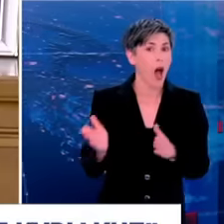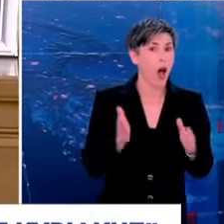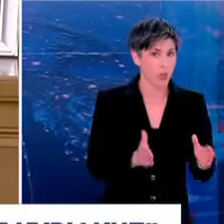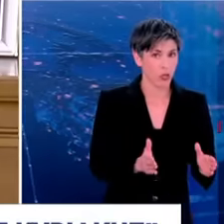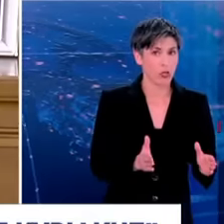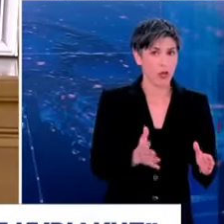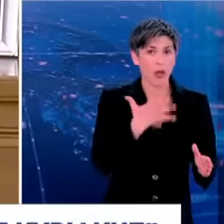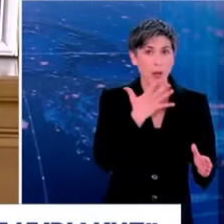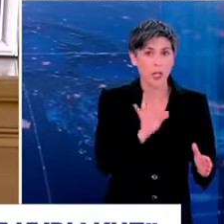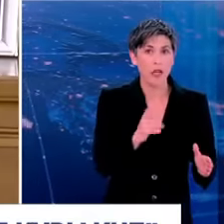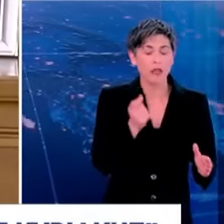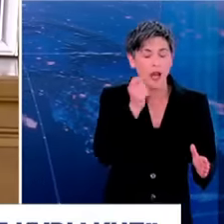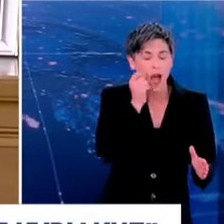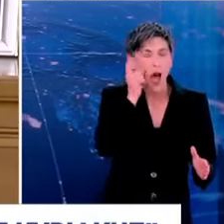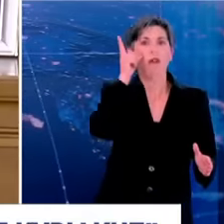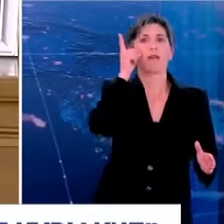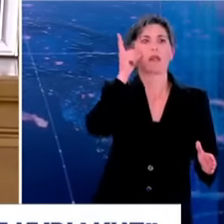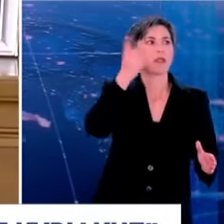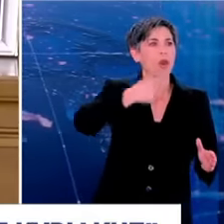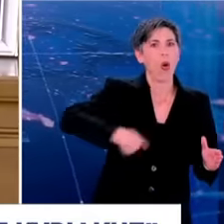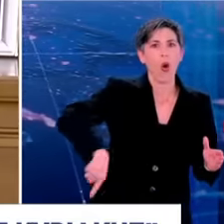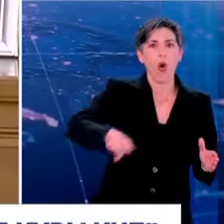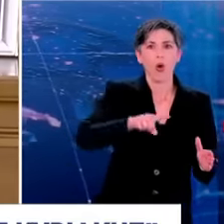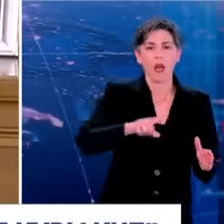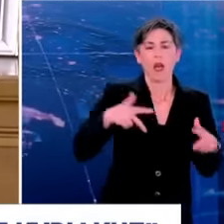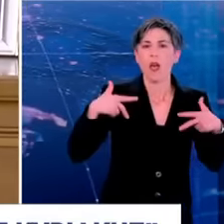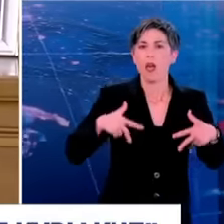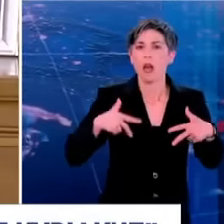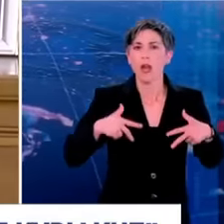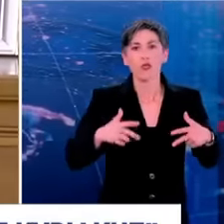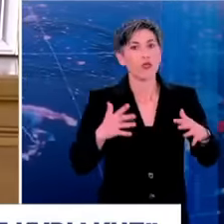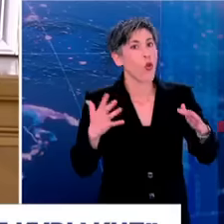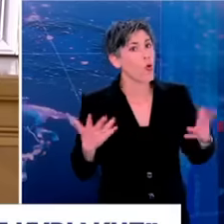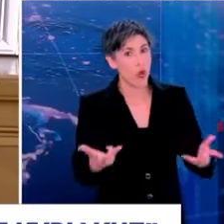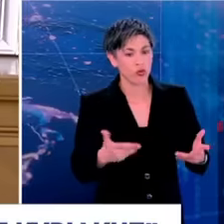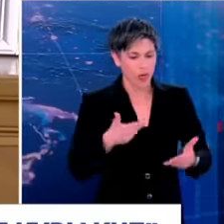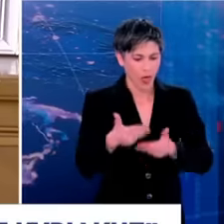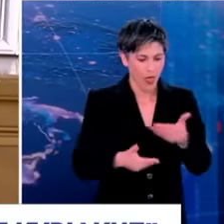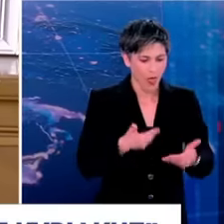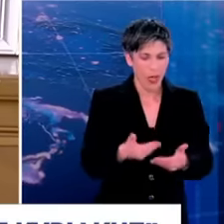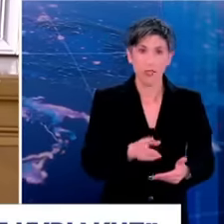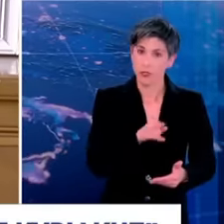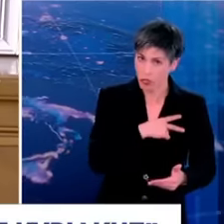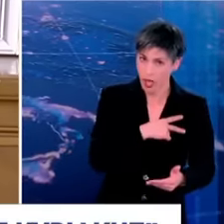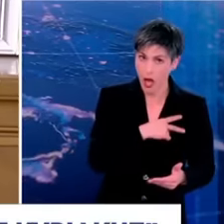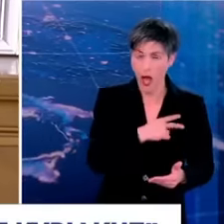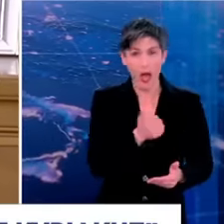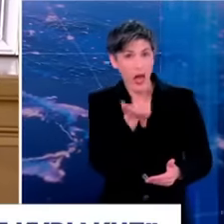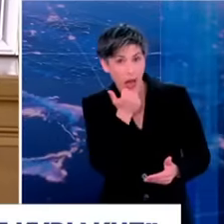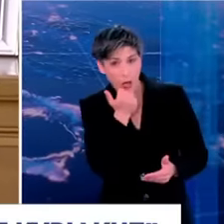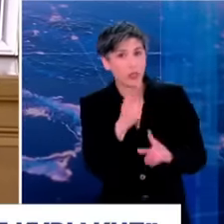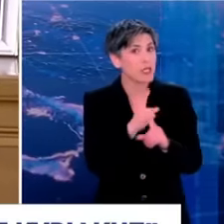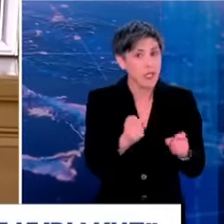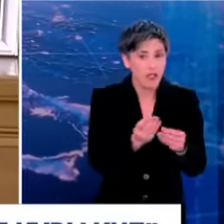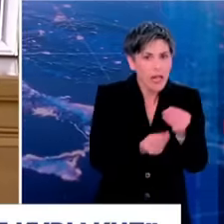μεγάλης αφύπνισης για όλους. Για το κράτος, για το πώς θα δείξει ένα τις διαδικασίες και τα πράγματα να τα κάνει καλύτερα, αλλά και για τις